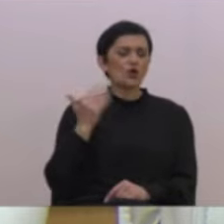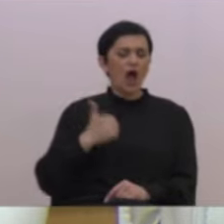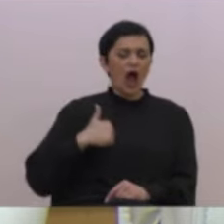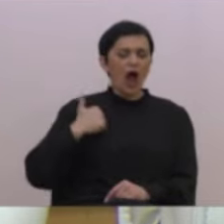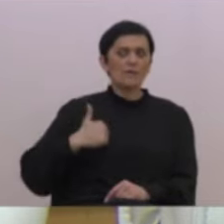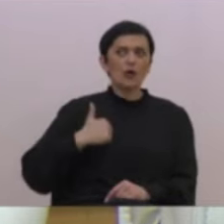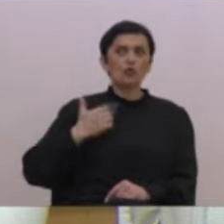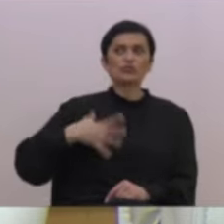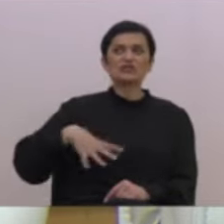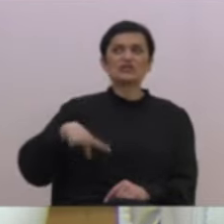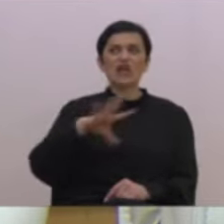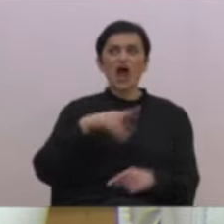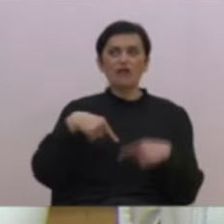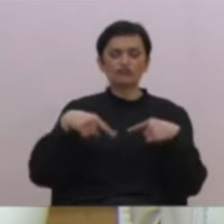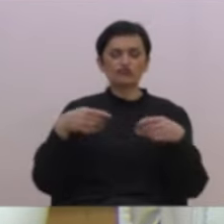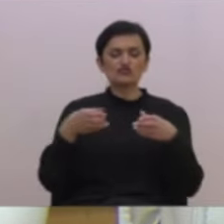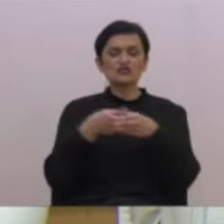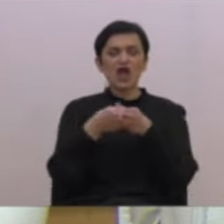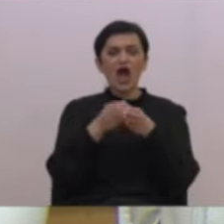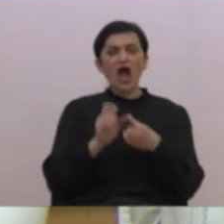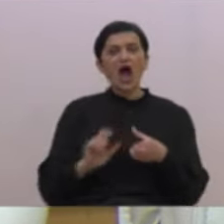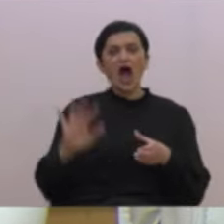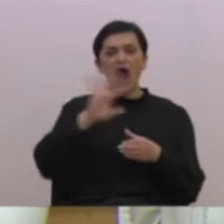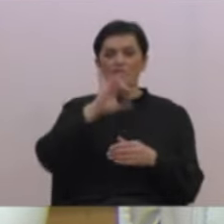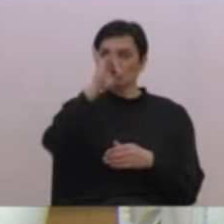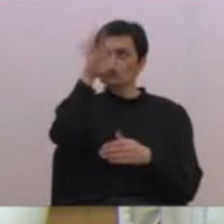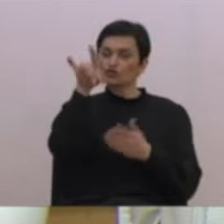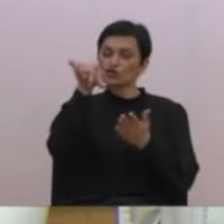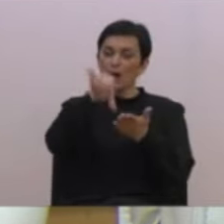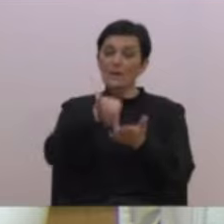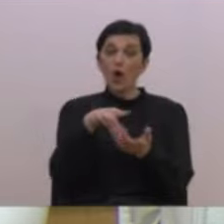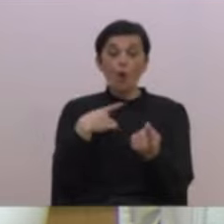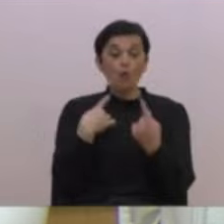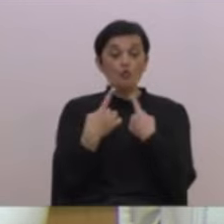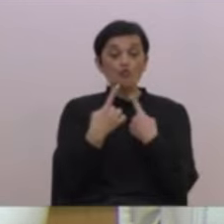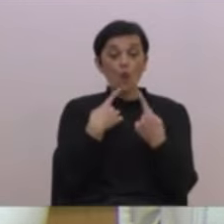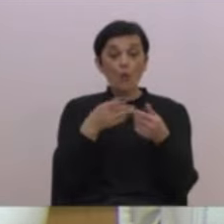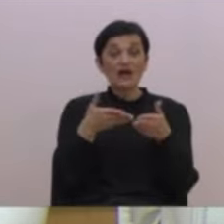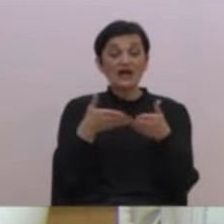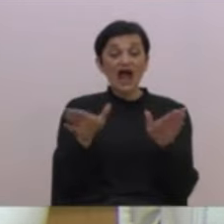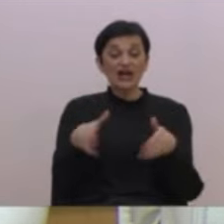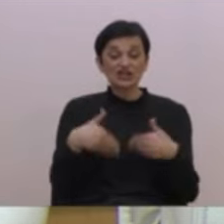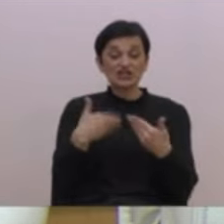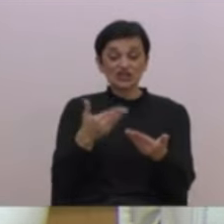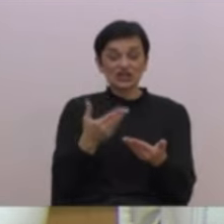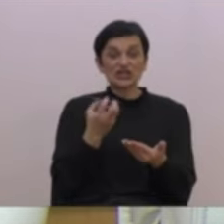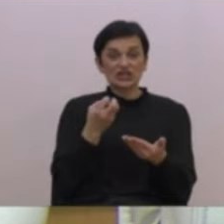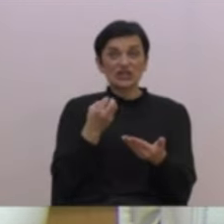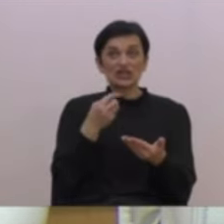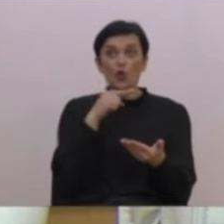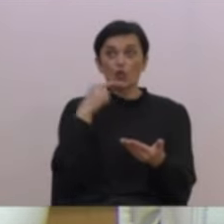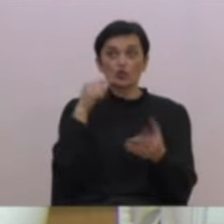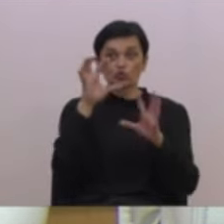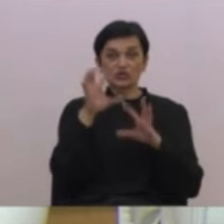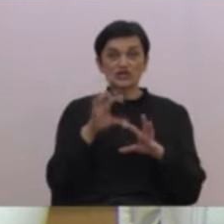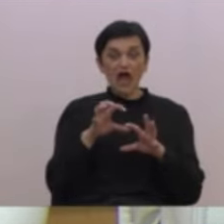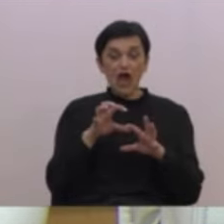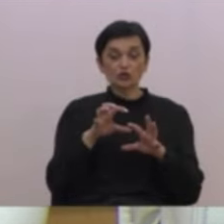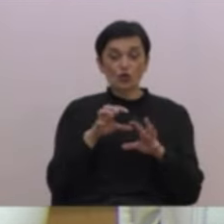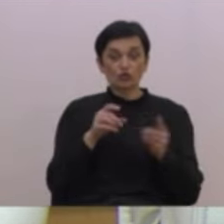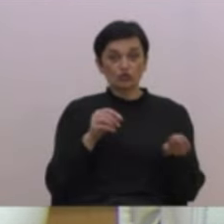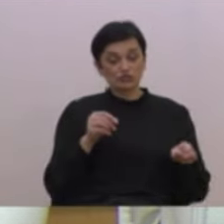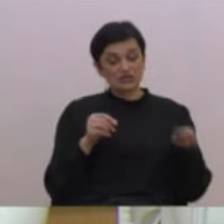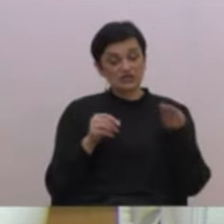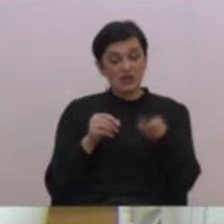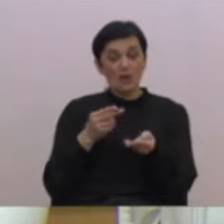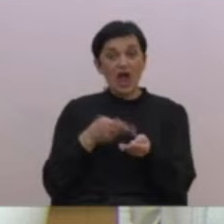რომ საქართველოს ნაკრები გავიდა ევროპის ჩემპიონატზე და მოლაპარაკებების გახსნის წინ კიდე დააბრუნდეთ რუსული კანონმდებლობა. აი ეს